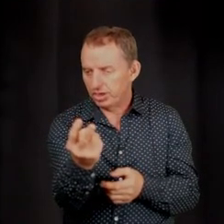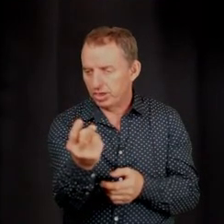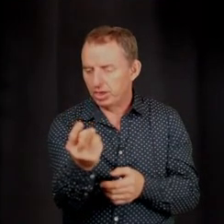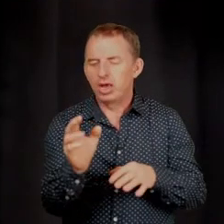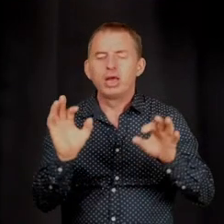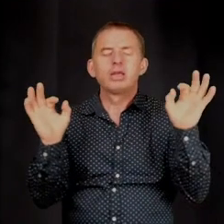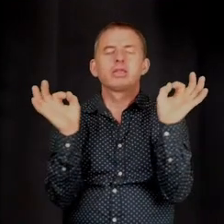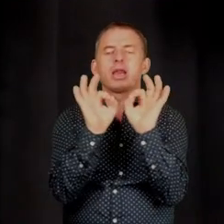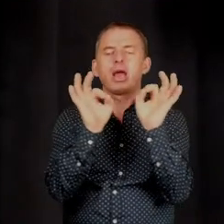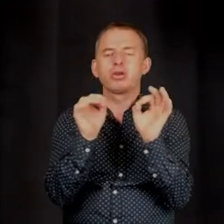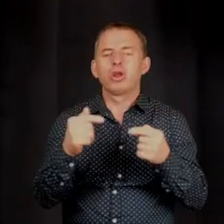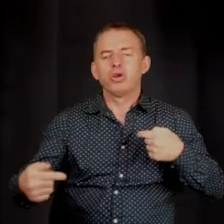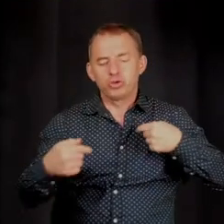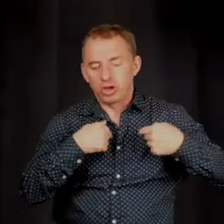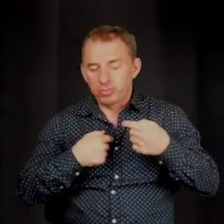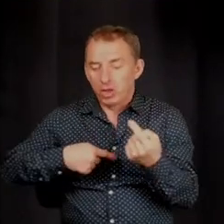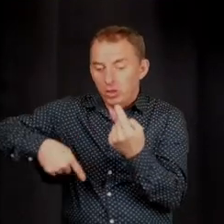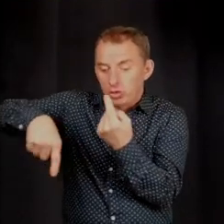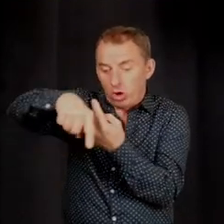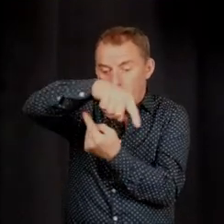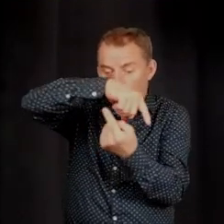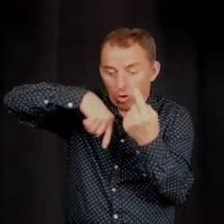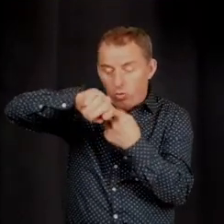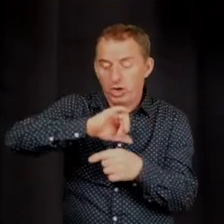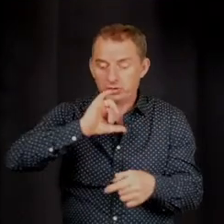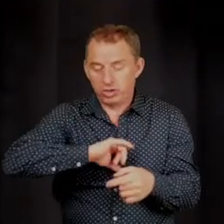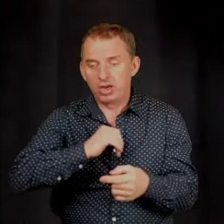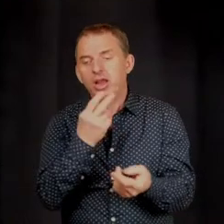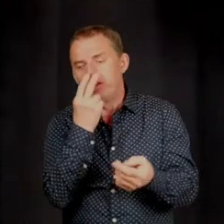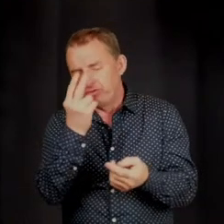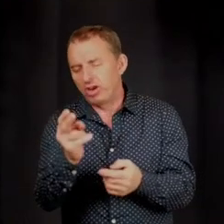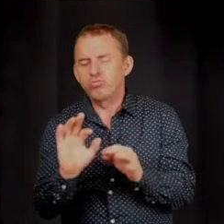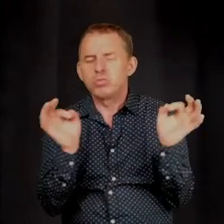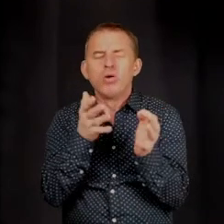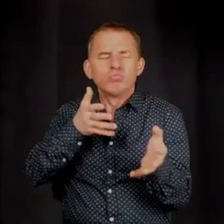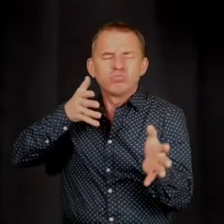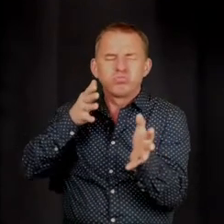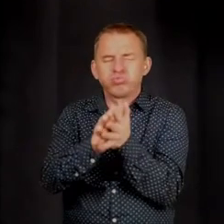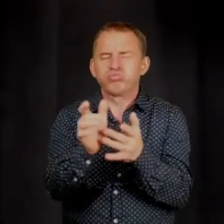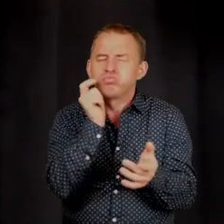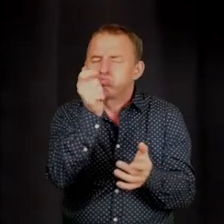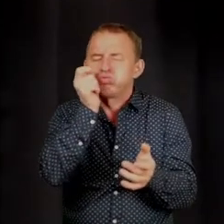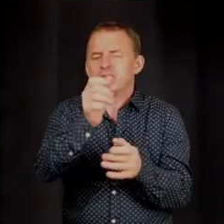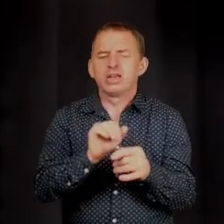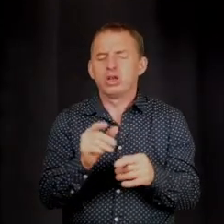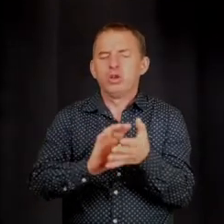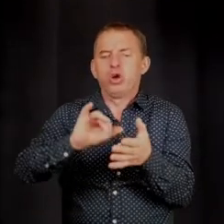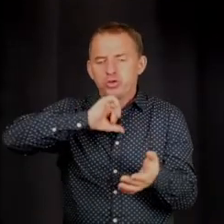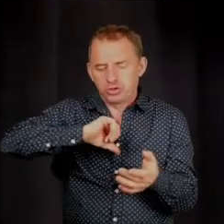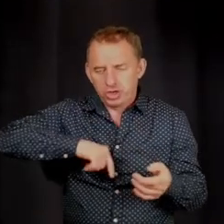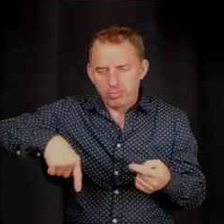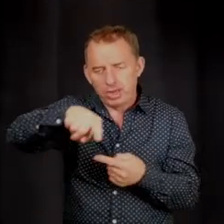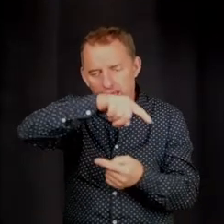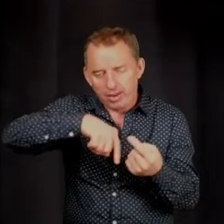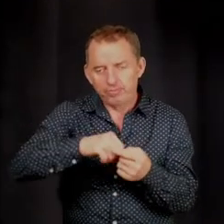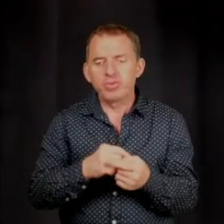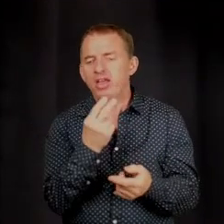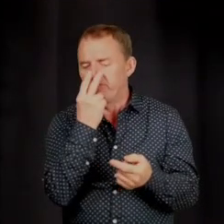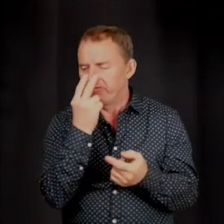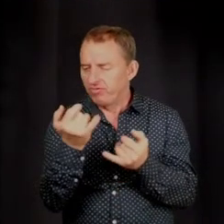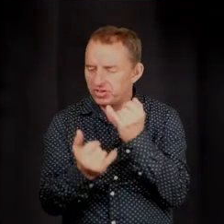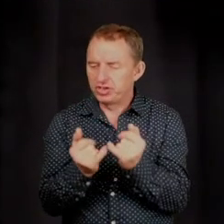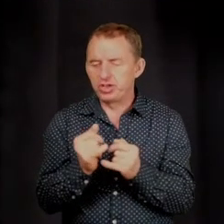straszne cierpienie dookoła ciebie. You see brutality all around you. Kiedy widzisz brutalność dookoła ciebie. You see suffering all around you. Jeżeli